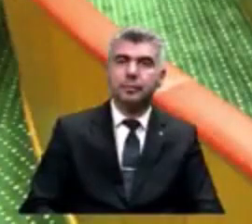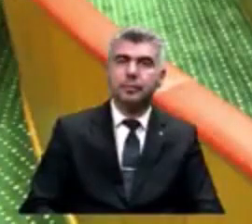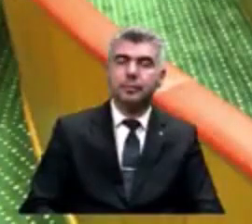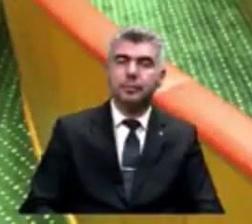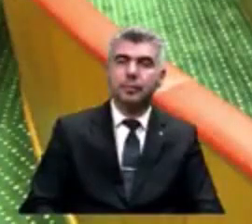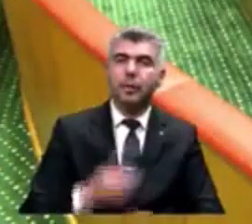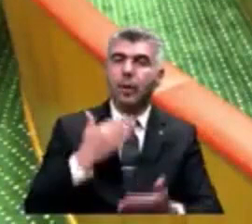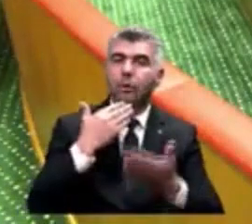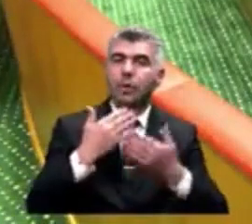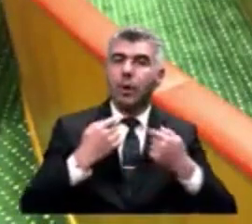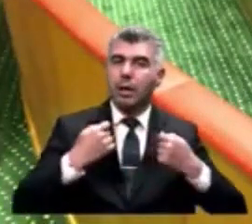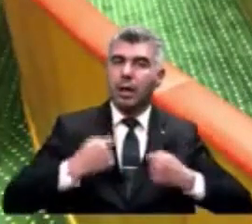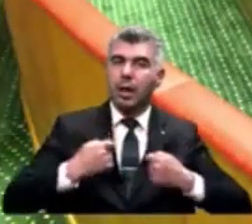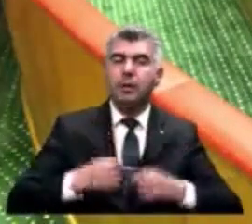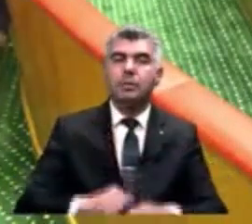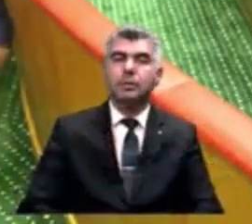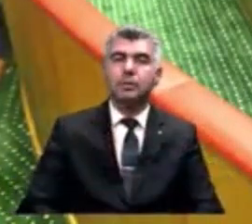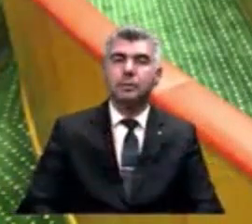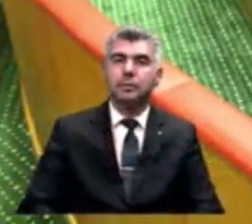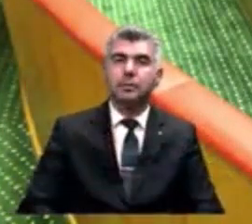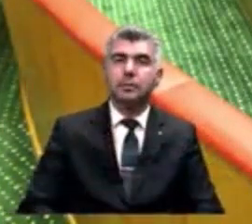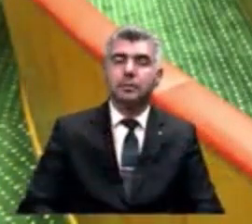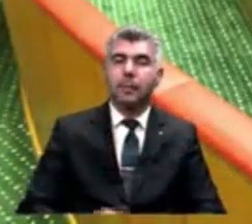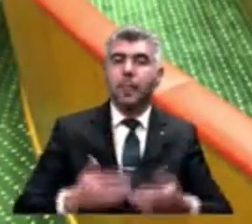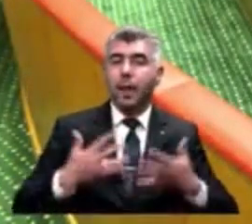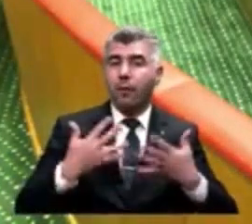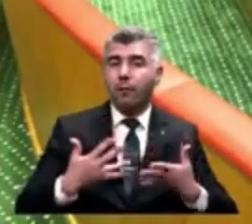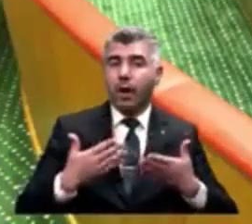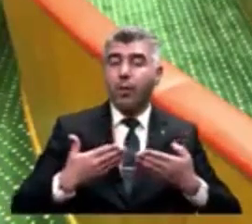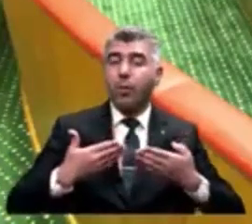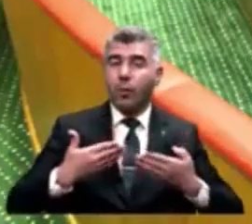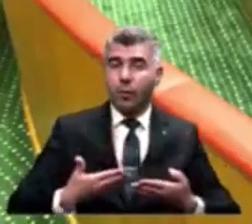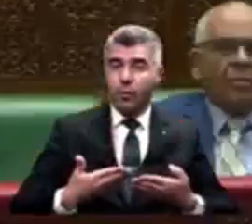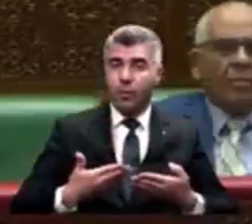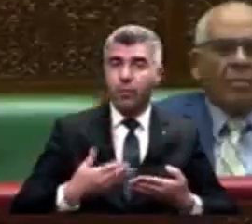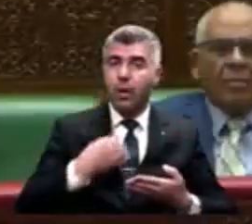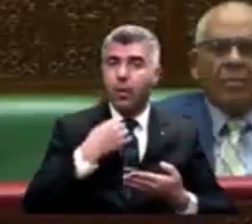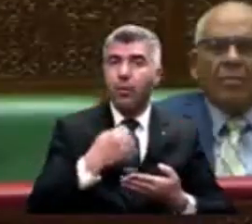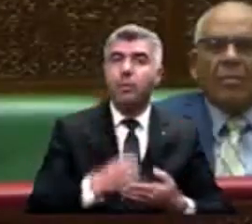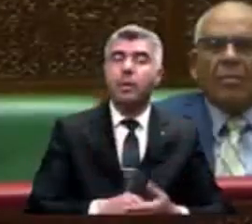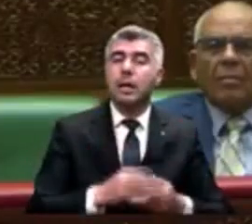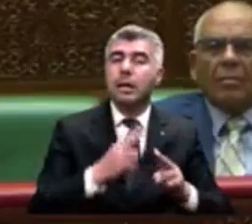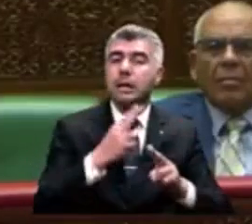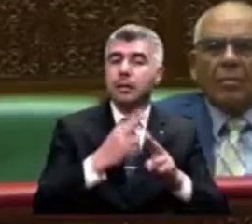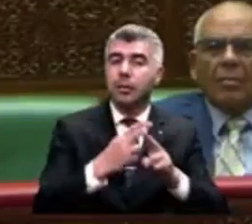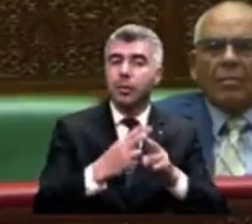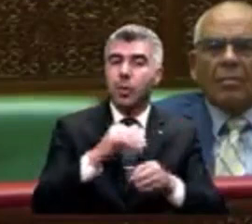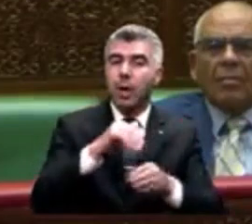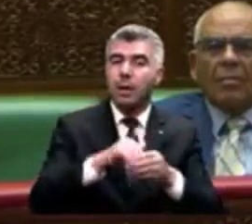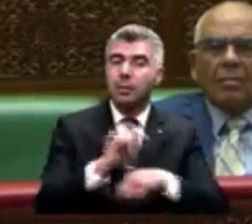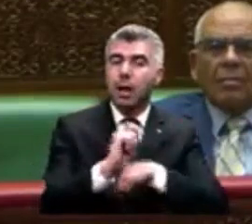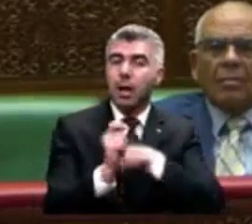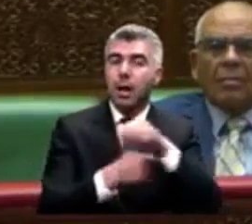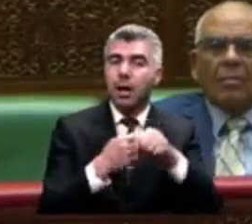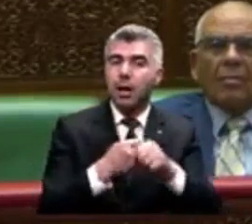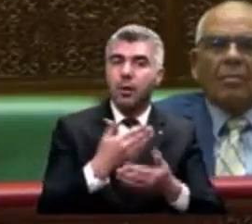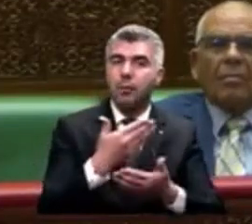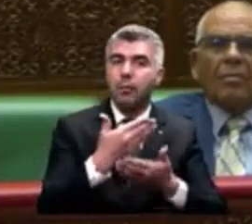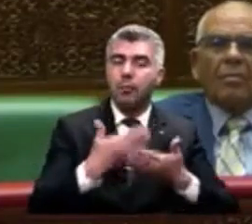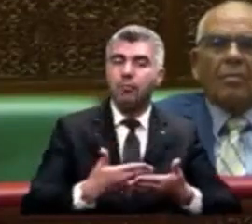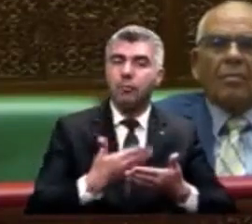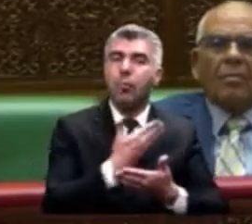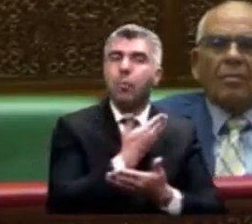شكرا سيد الرئيس. يشرفني أن أتناول الكلمة اليوم باسم الفريق الحركي بمجلس